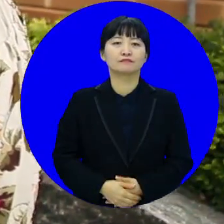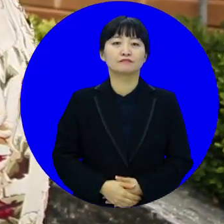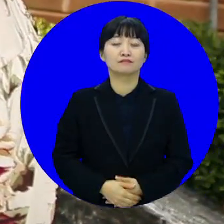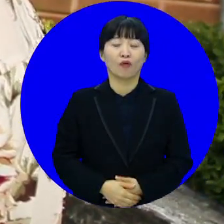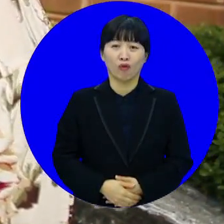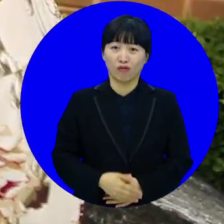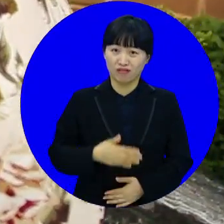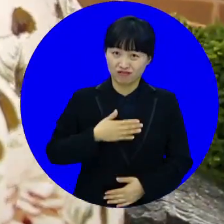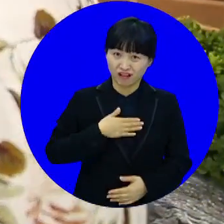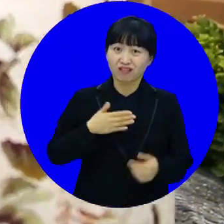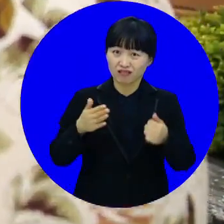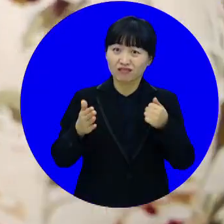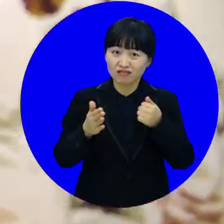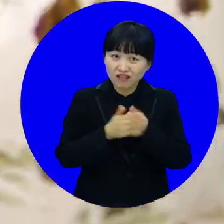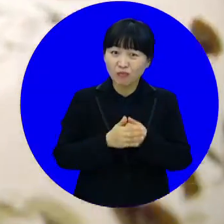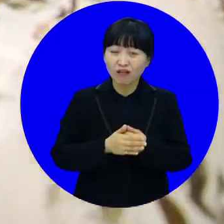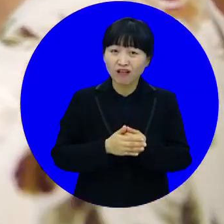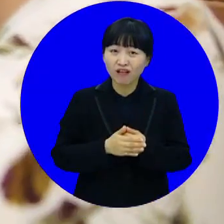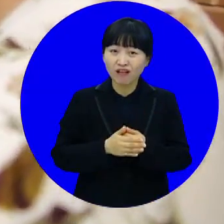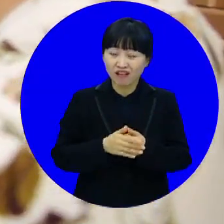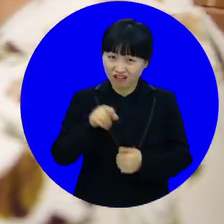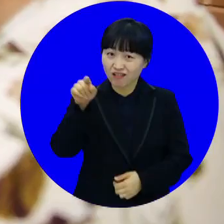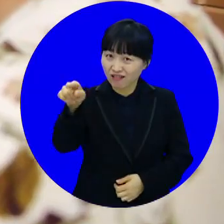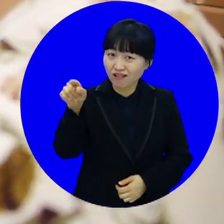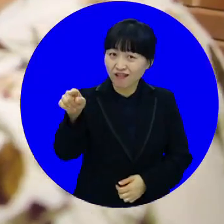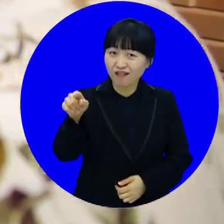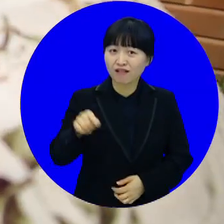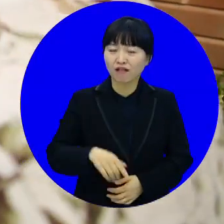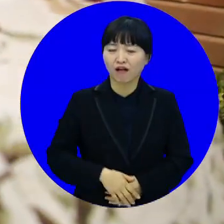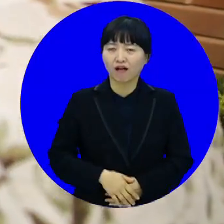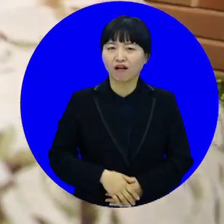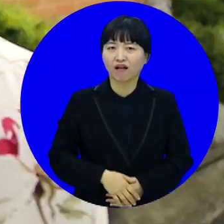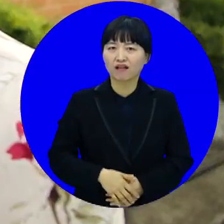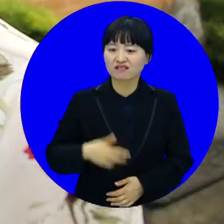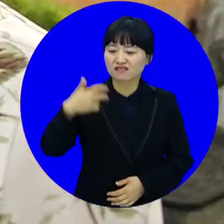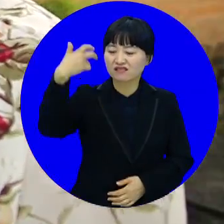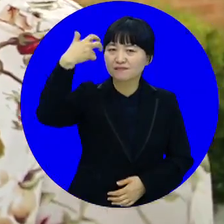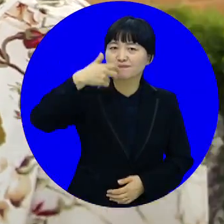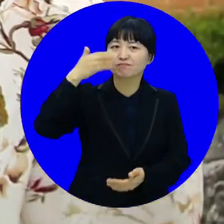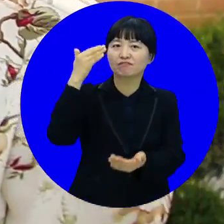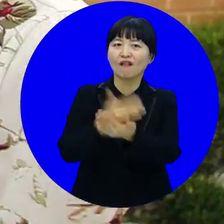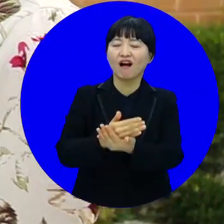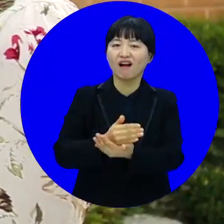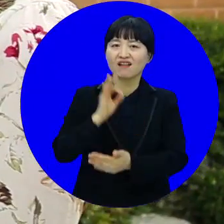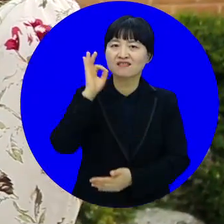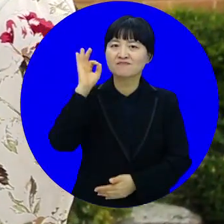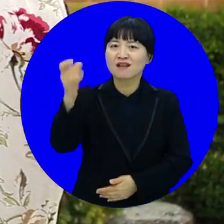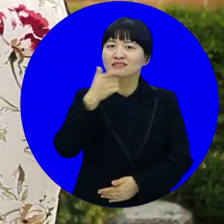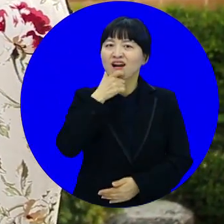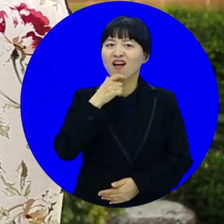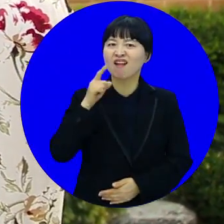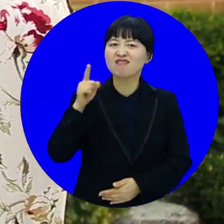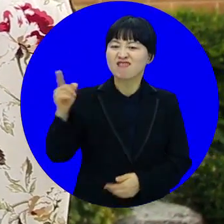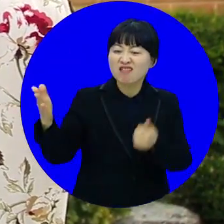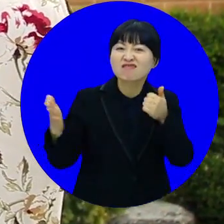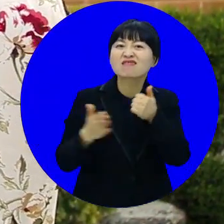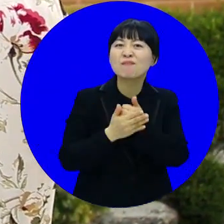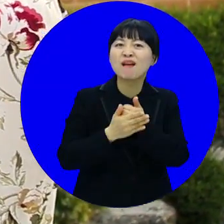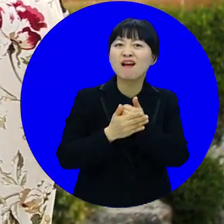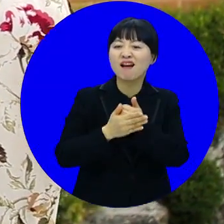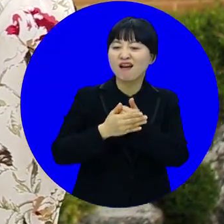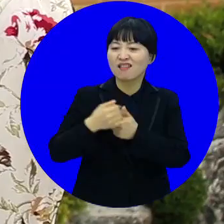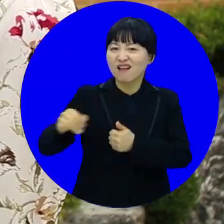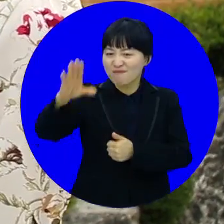나갔겠냐? 야, 나 때문에 나갔다고? 그래. 네가? 그래. 눈 좀 부럽뜨지 말고 진짜 보기